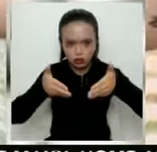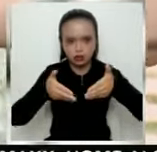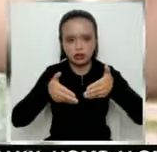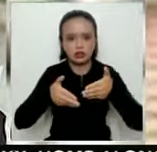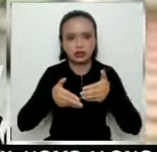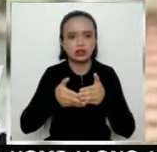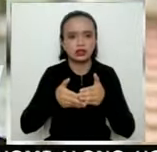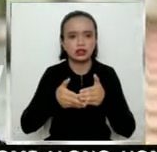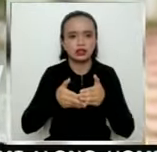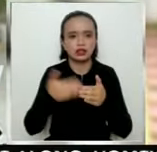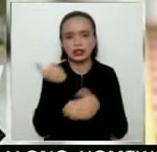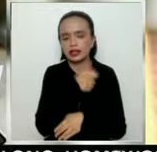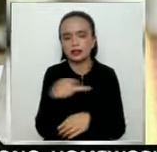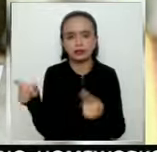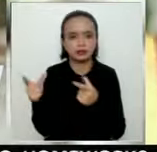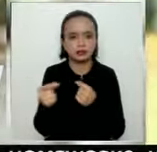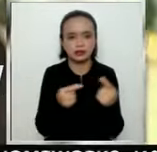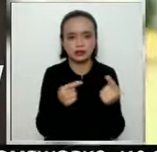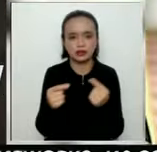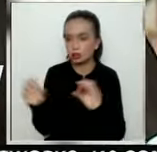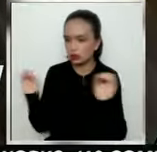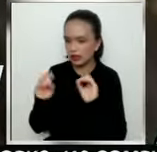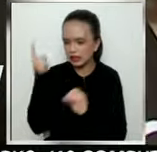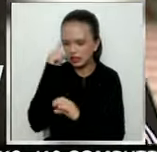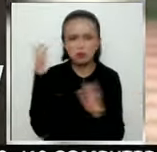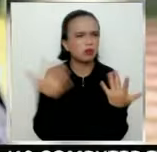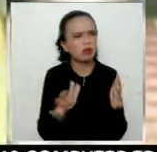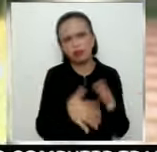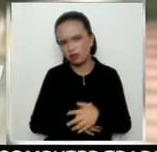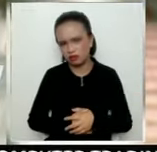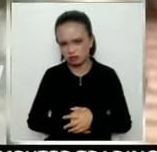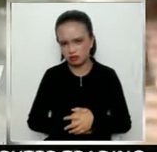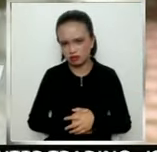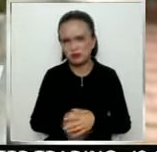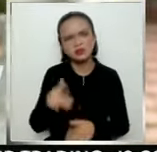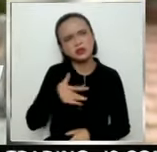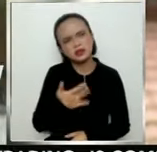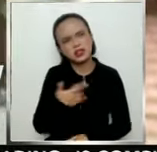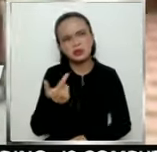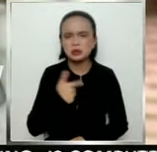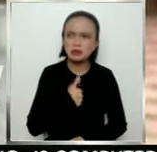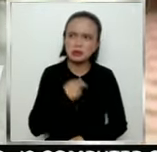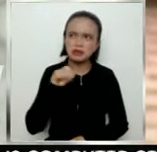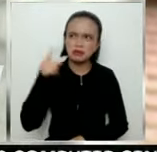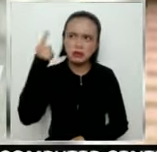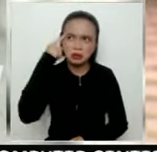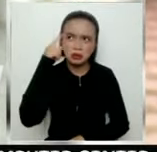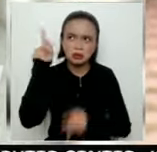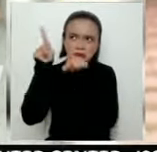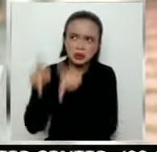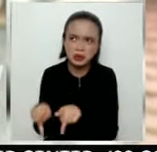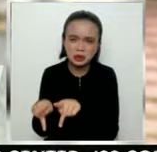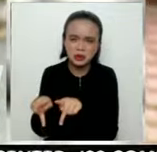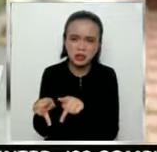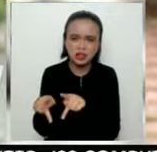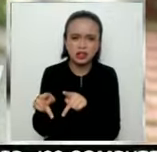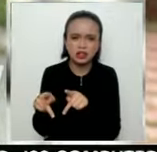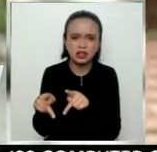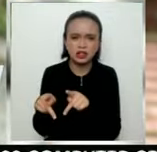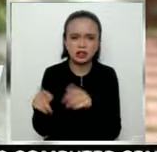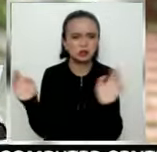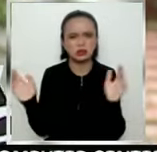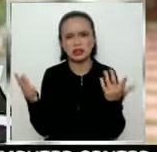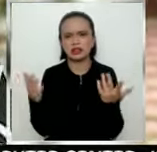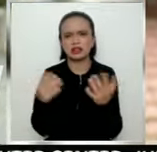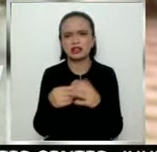else I forget. Wala kang iniisip na tao? Wala. Okay. Feeling ko kasi kung may isipin akong tao, it won't come from a